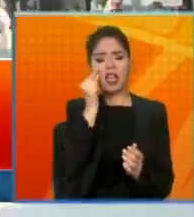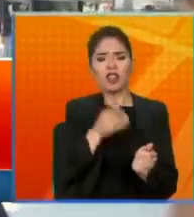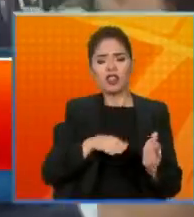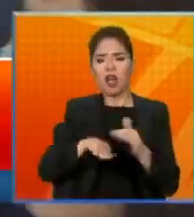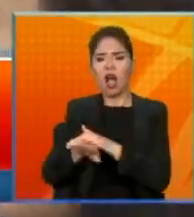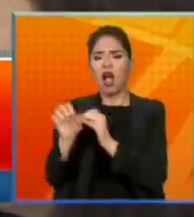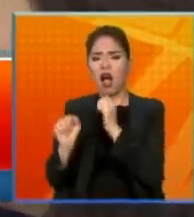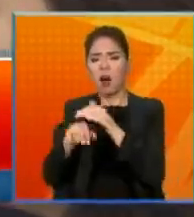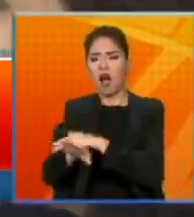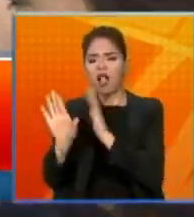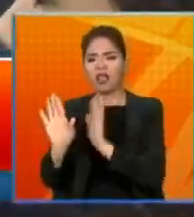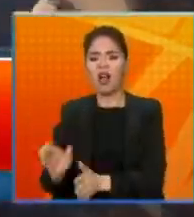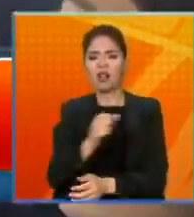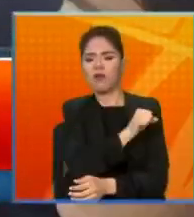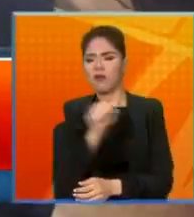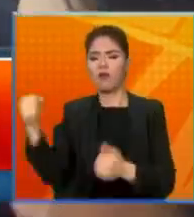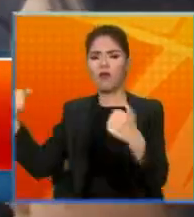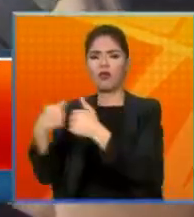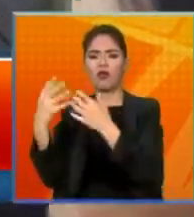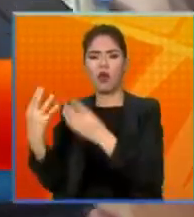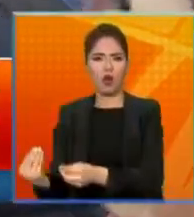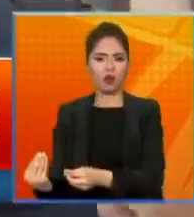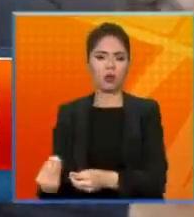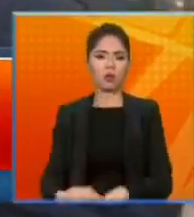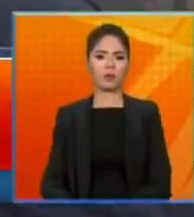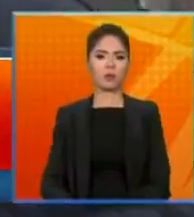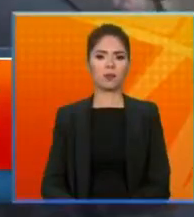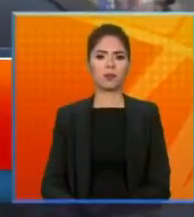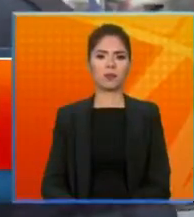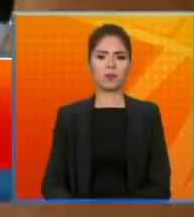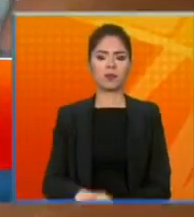aldı. Çok kötü bir giriş yapmış, şu 4 tane